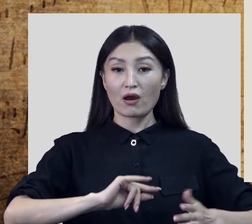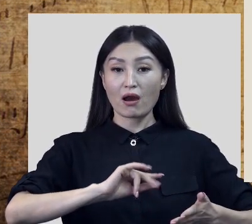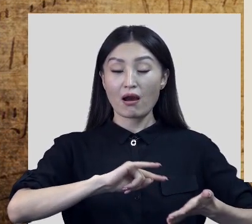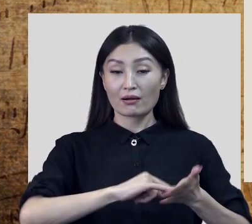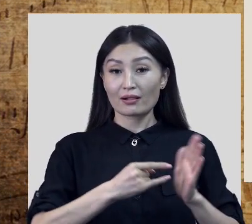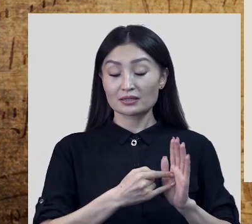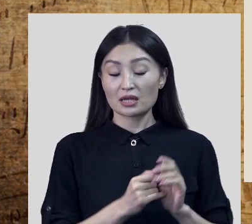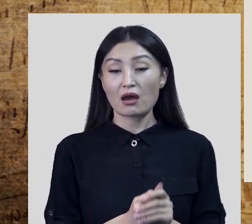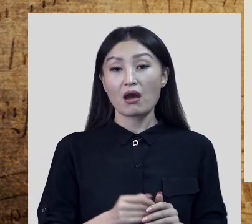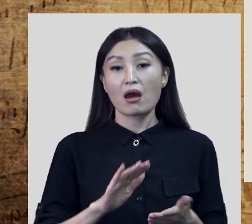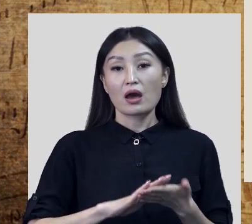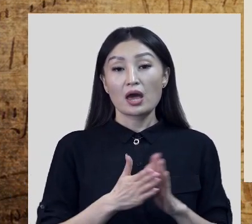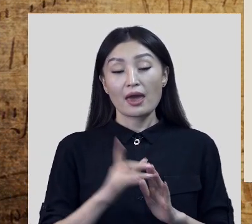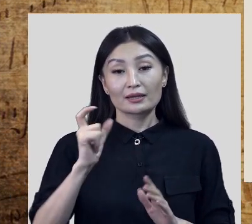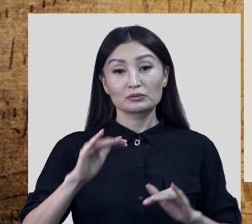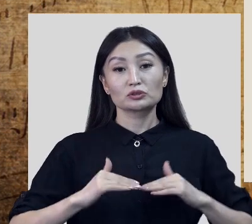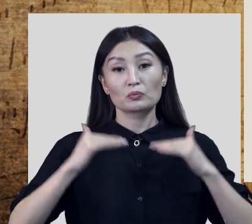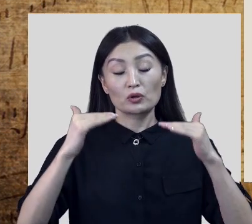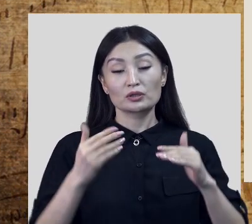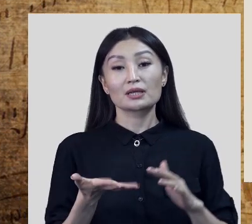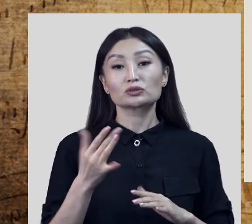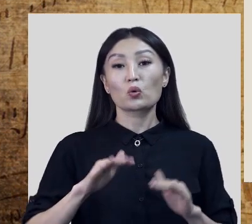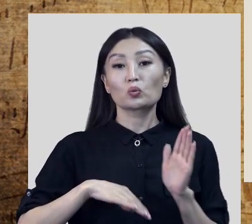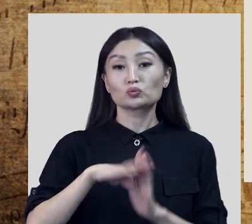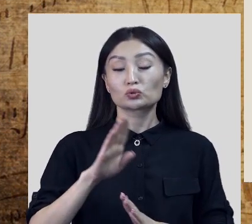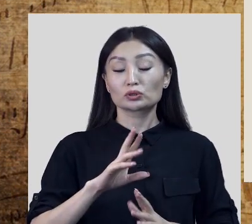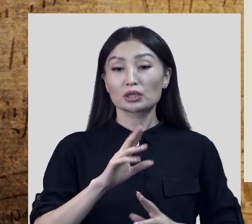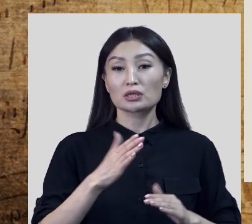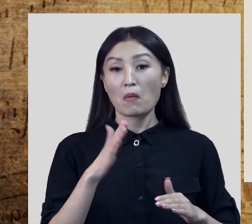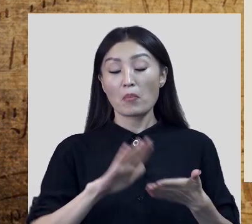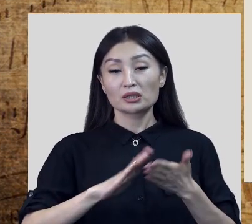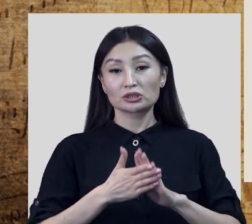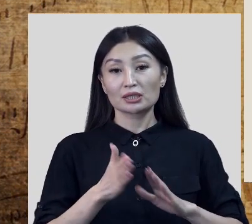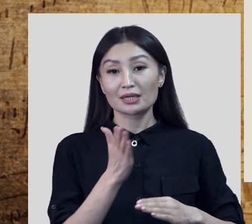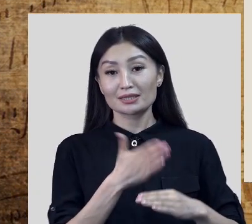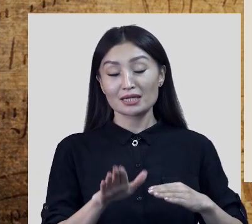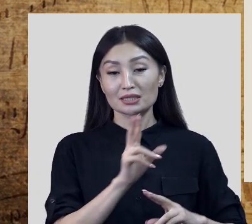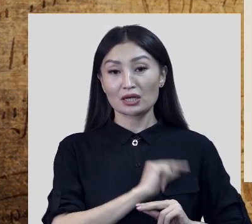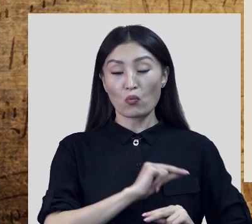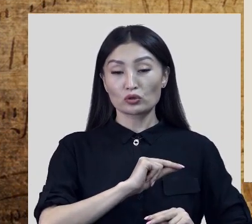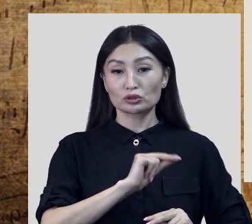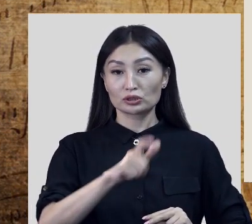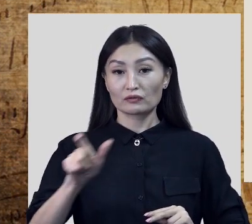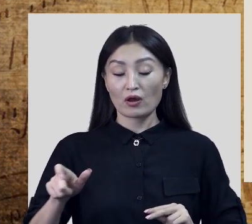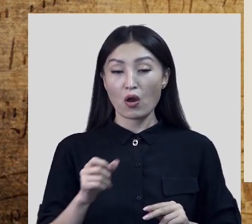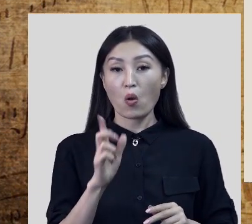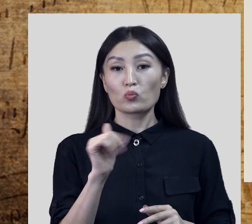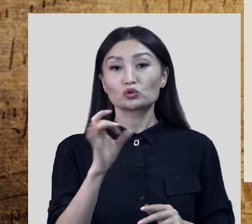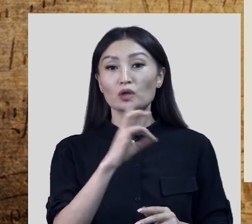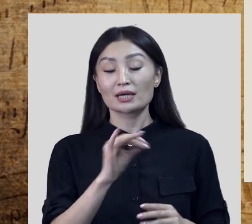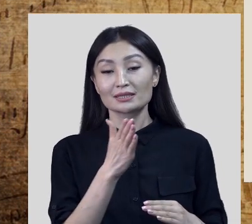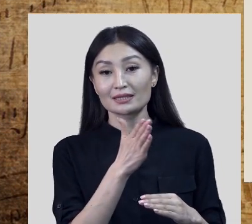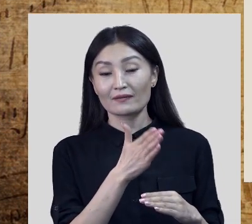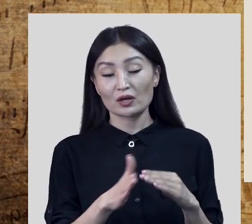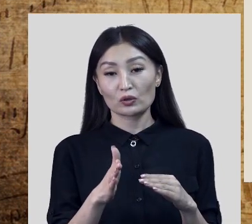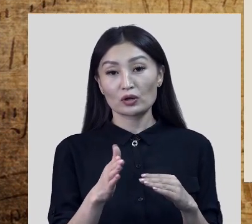обстановке экономического подъема несколько улучшилось положение части рабочего класса который буржуазия выделяла крохи